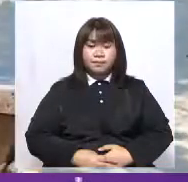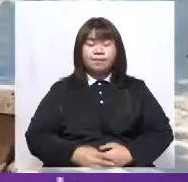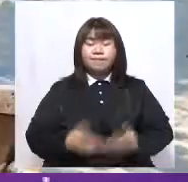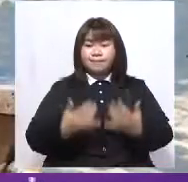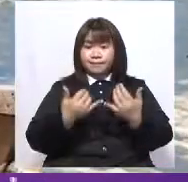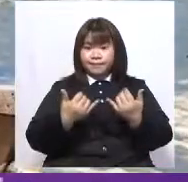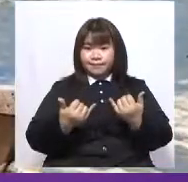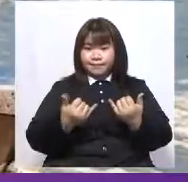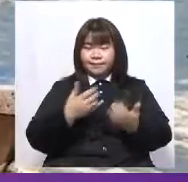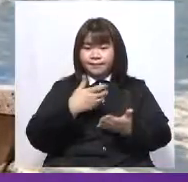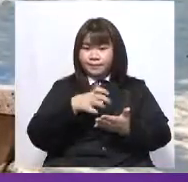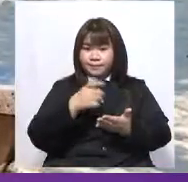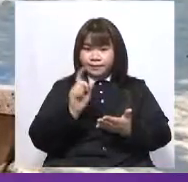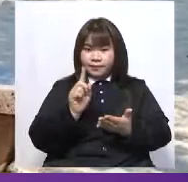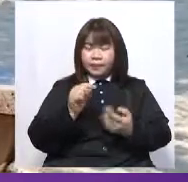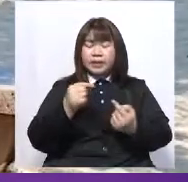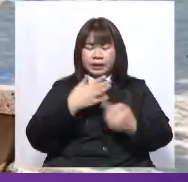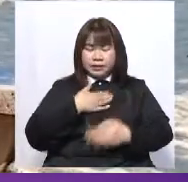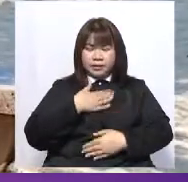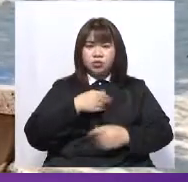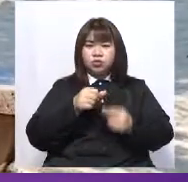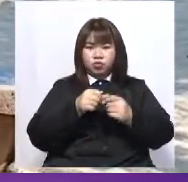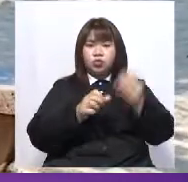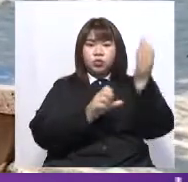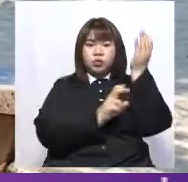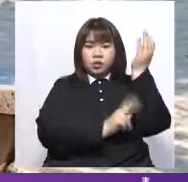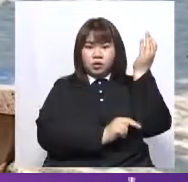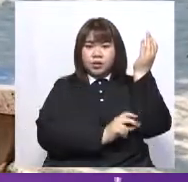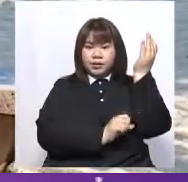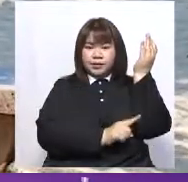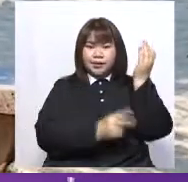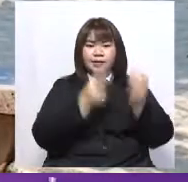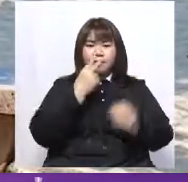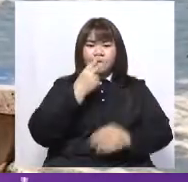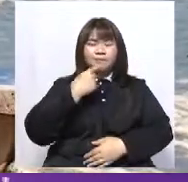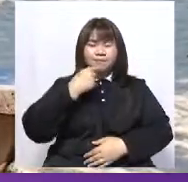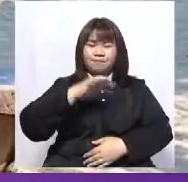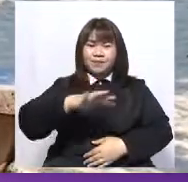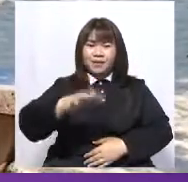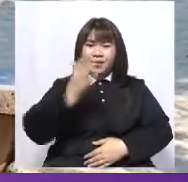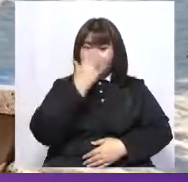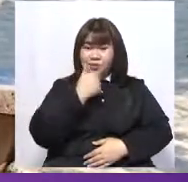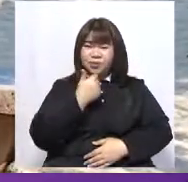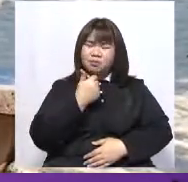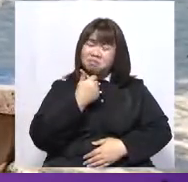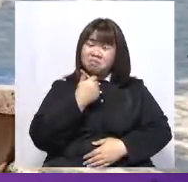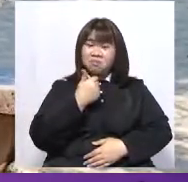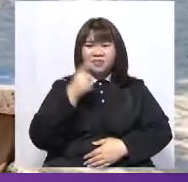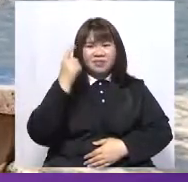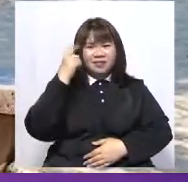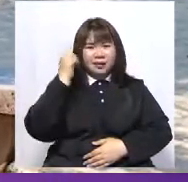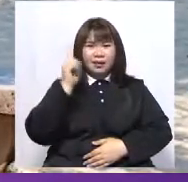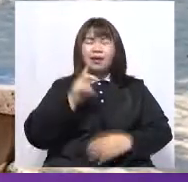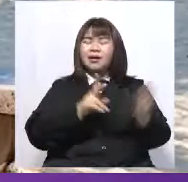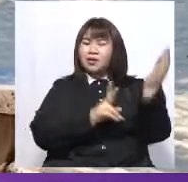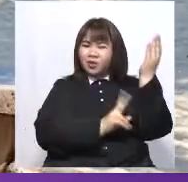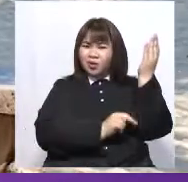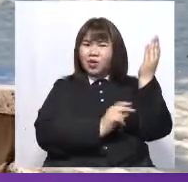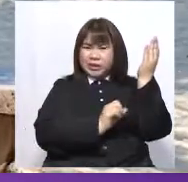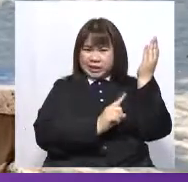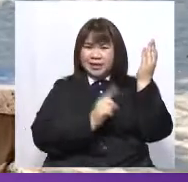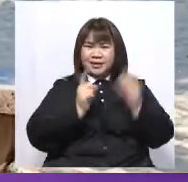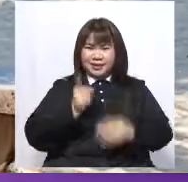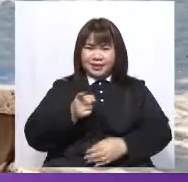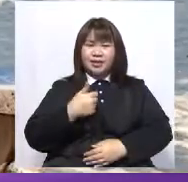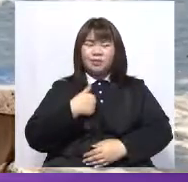เลเจนี่สัปดาห์นี้นะครับผมยังคงอยู่ที่จังหวัดนครศรีธรรมราชครับเห็นบรรยากาศทะเลสวยๆแบบนี้คุณผู้ชมอาจจะไม่เชื่อนะครับว่าที่นี่นครศรีธรรมราชจริงๆ